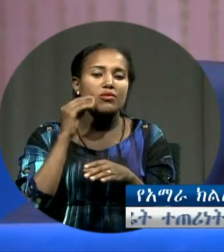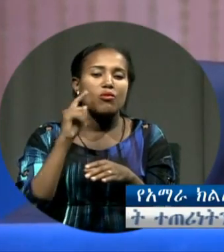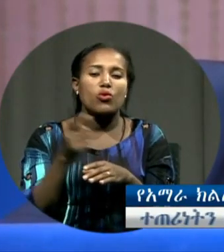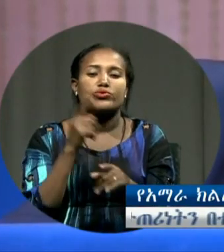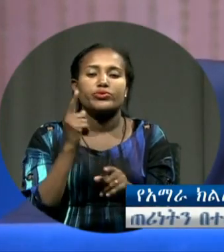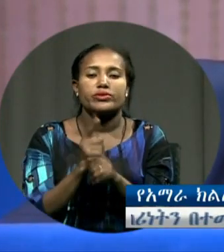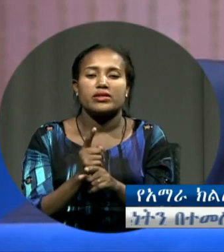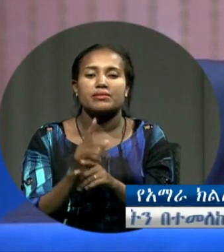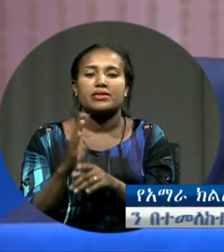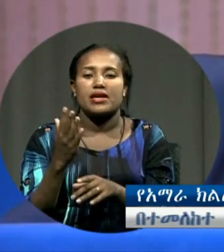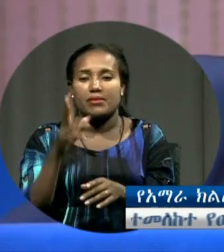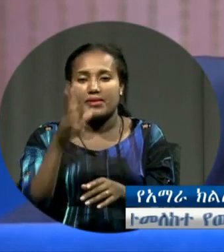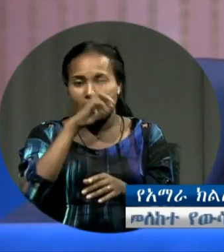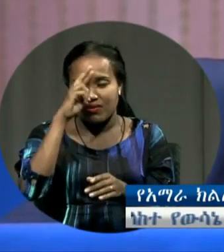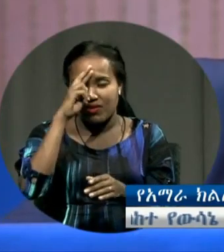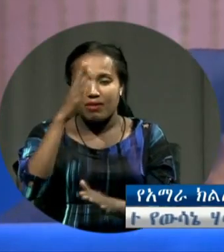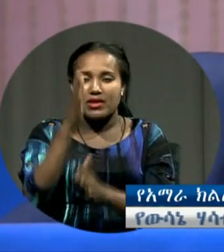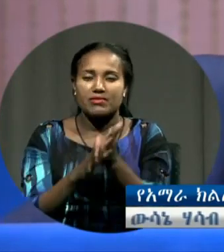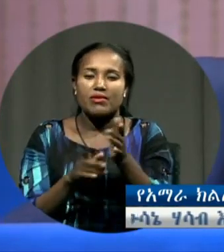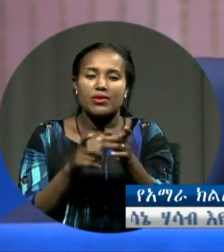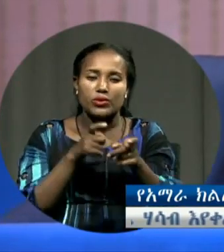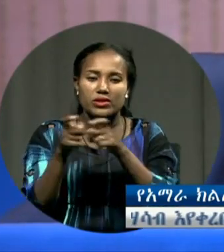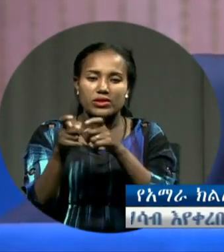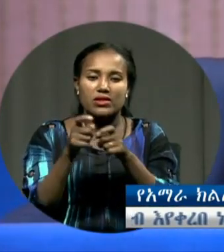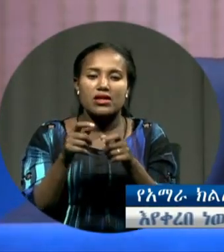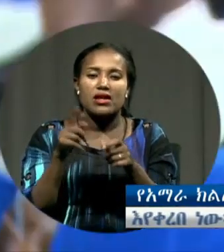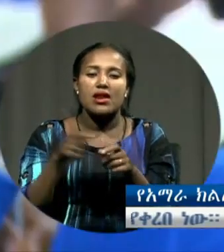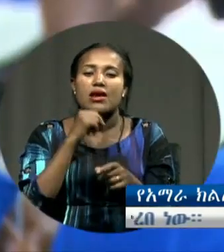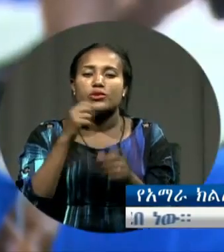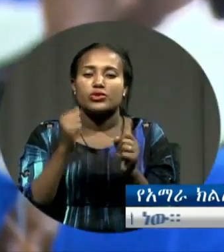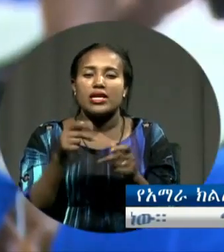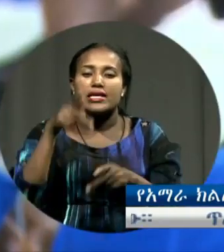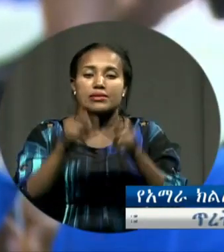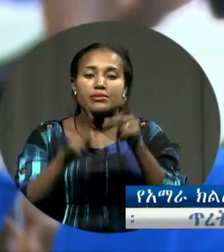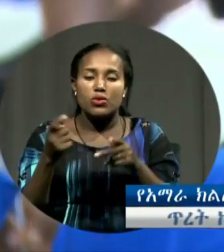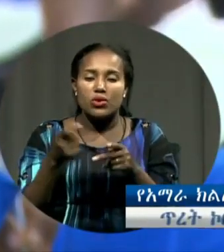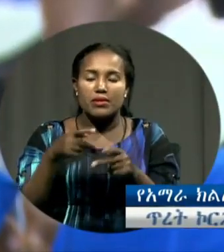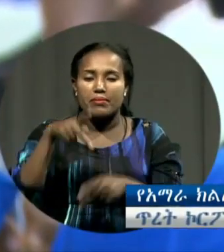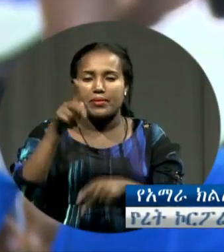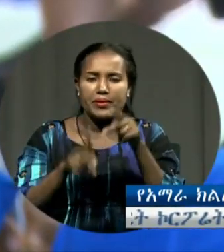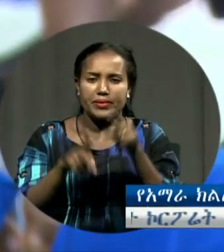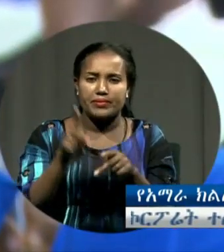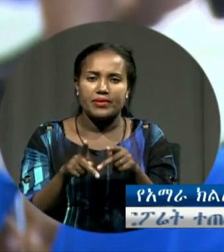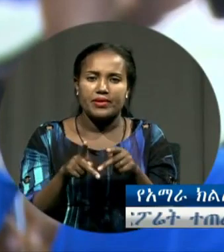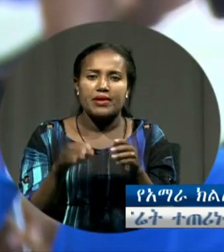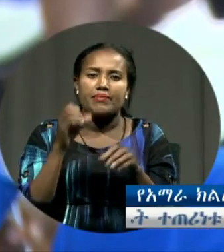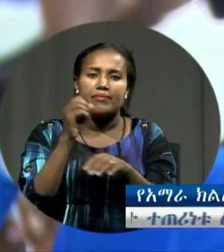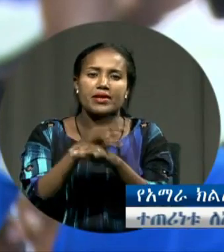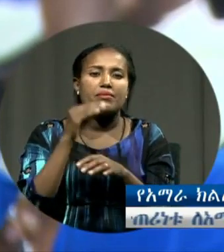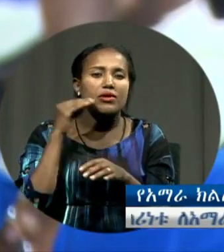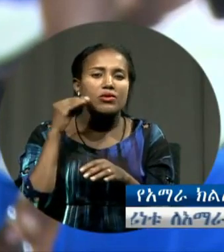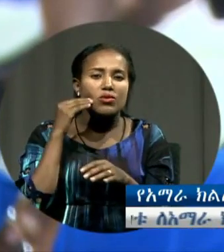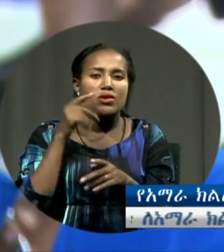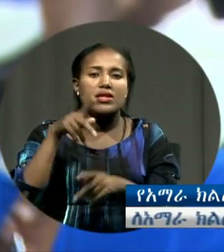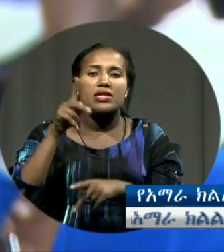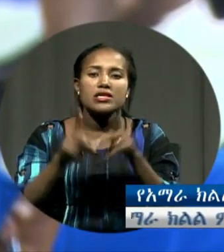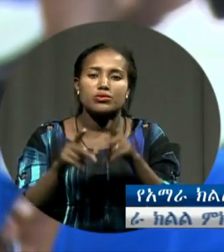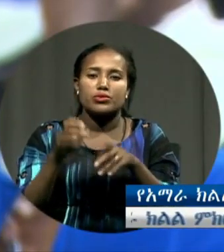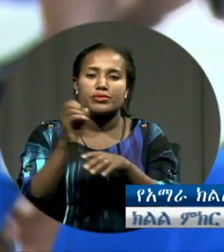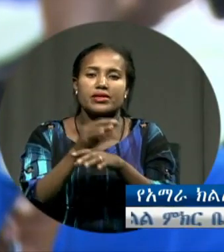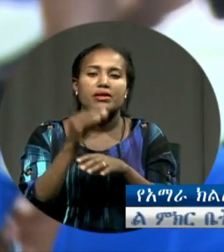ይመስለኛል። ምክንያቱም በአስፈጻሚ ቁጥጥር ሊሆን ላይሆን ይችላል። ይህ ህዝብ ስለሆነ በህዝብ ምክር ቤትነቱ በለህዝቡ ምክር